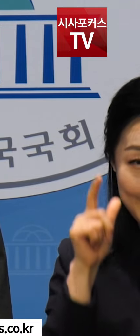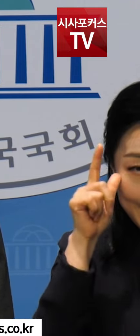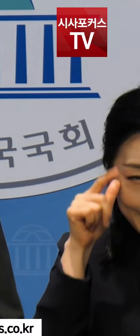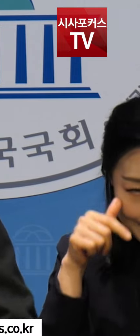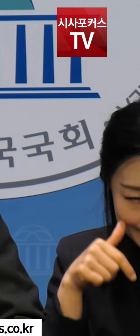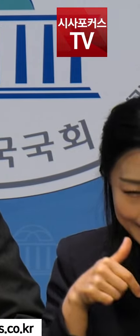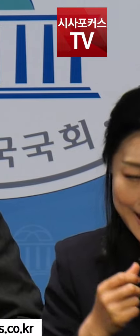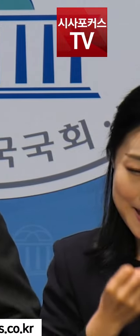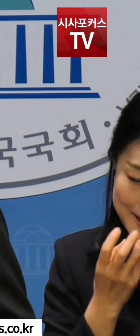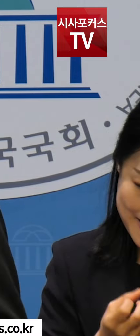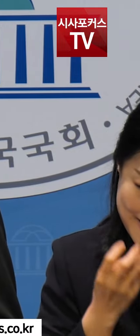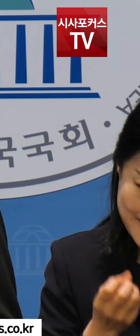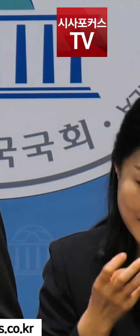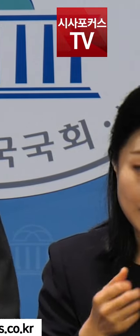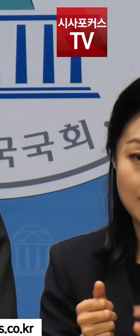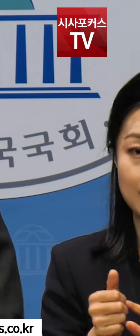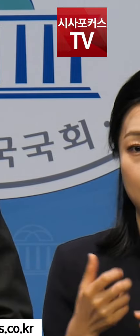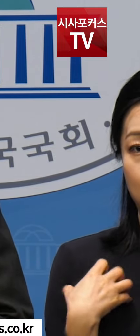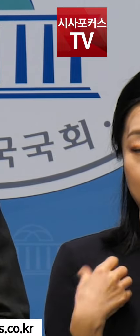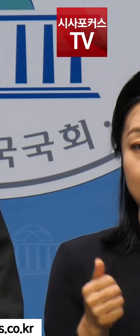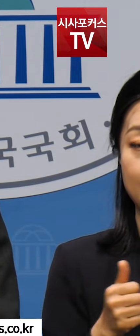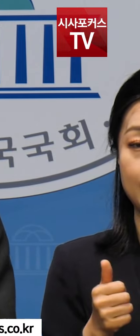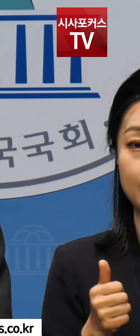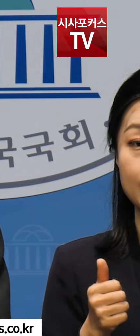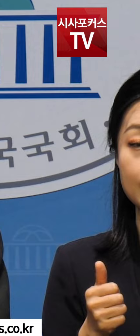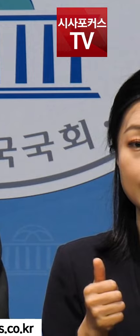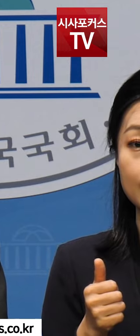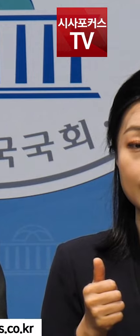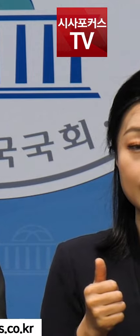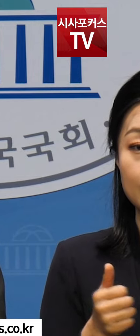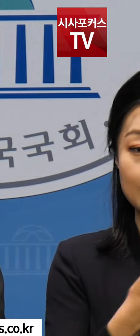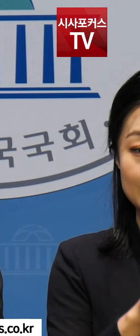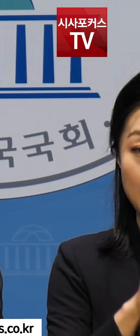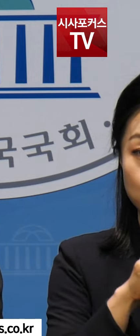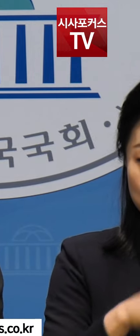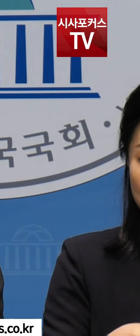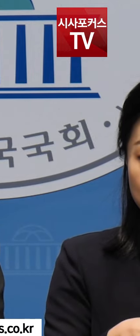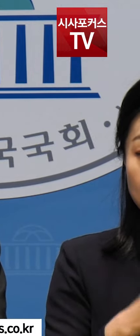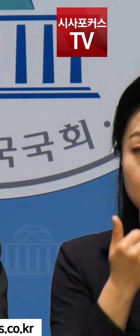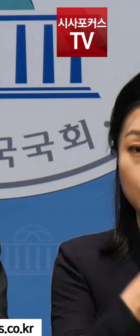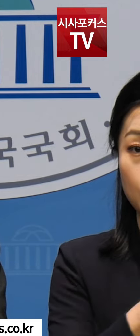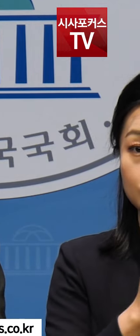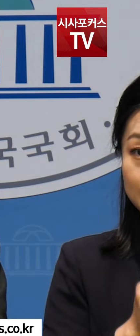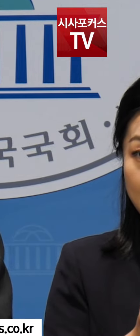이른바 진술 자판기의 역할을 수행함으로써 남욱 정민용으로부터